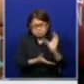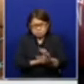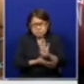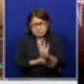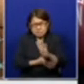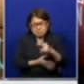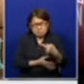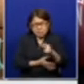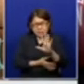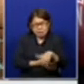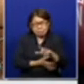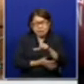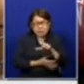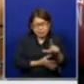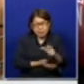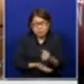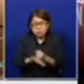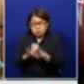ทและเยียวยาอีก